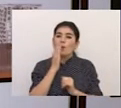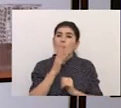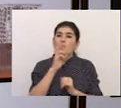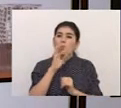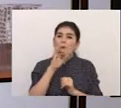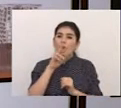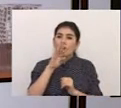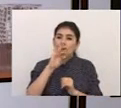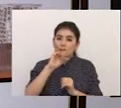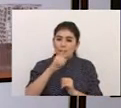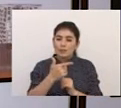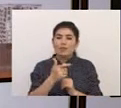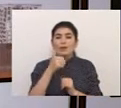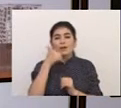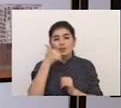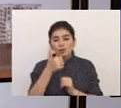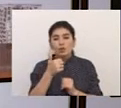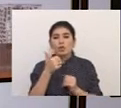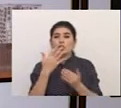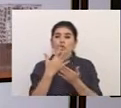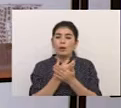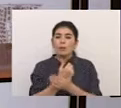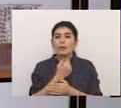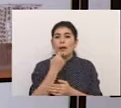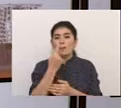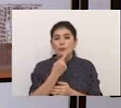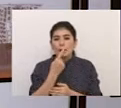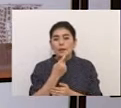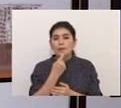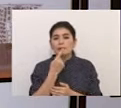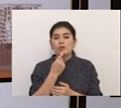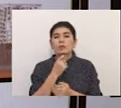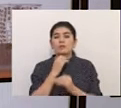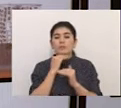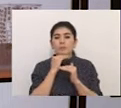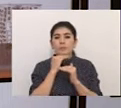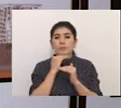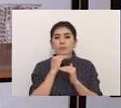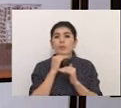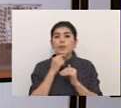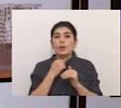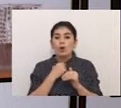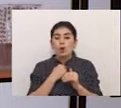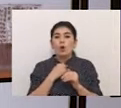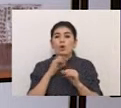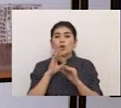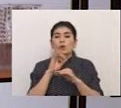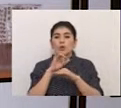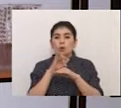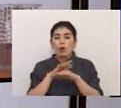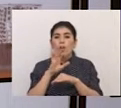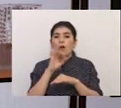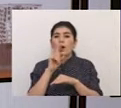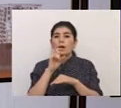boling, yaxshi topib gapiradi. E'tibor berayotgan bo'lsangiz, mening nutqimda tuganlik